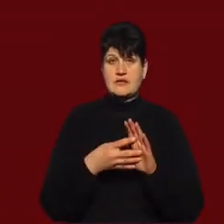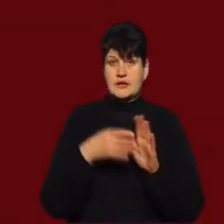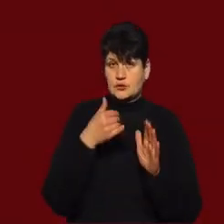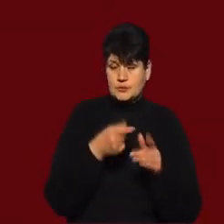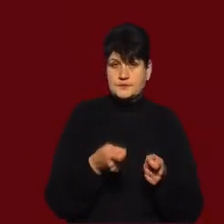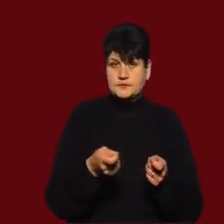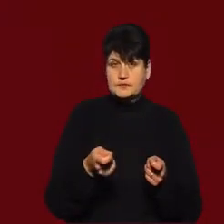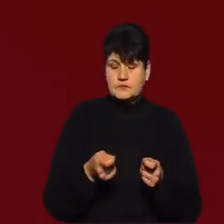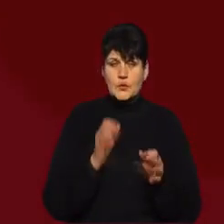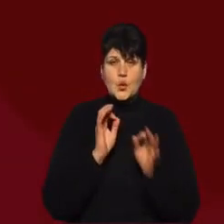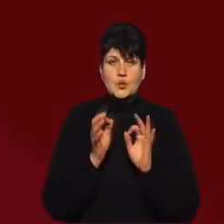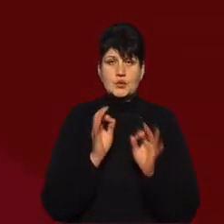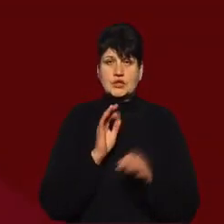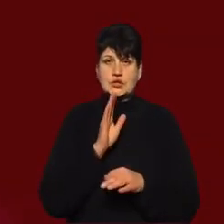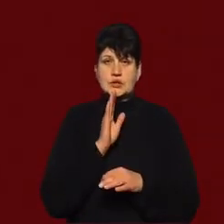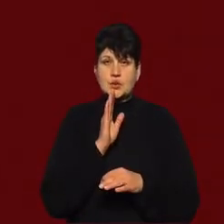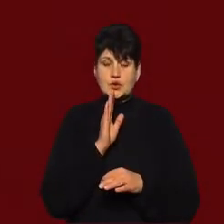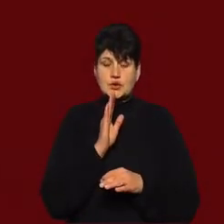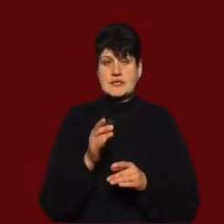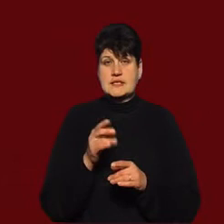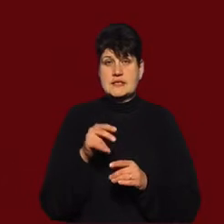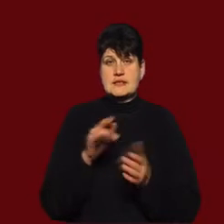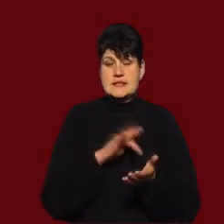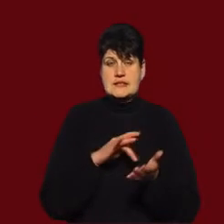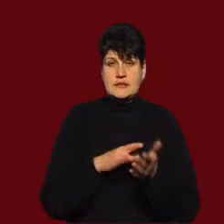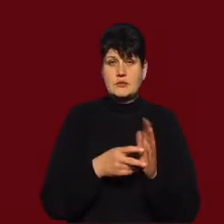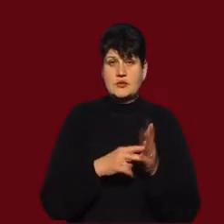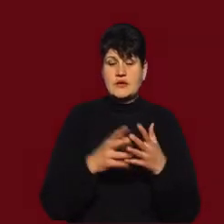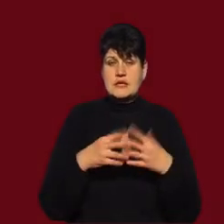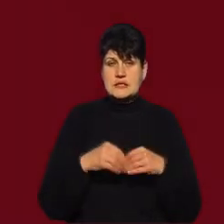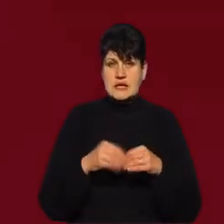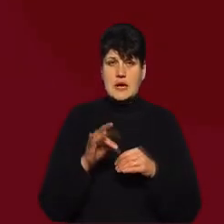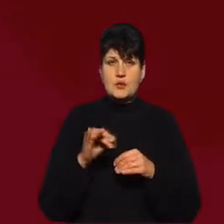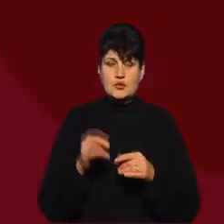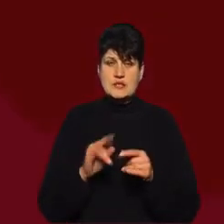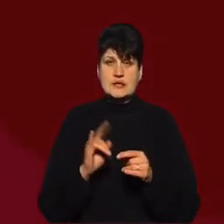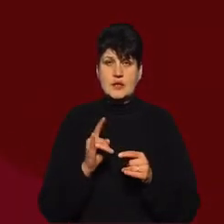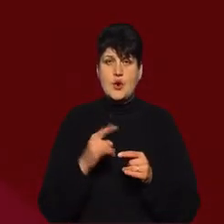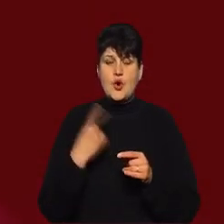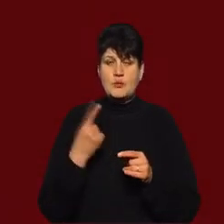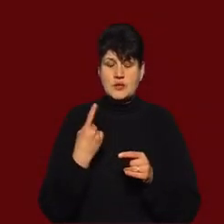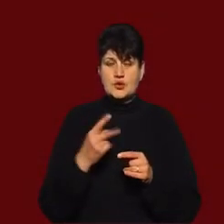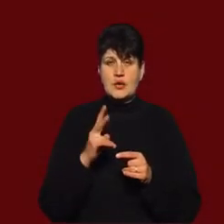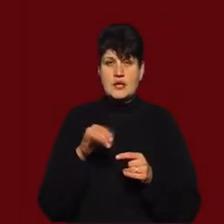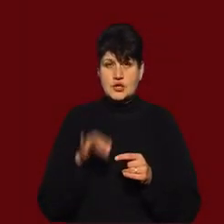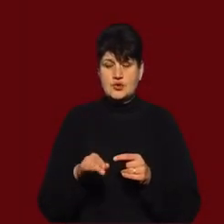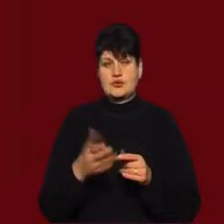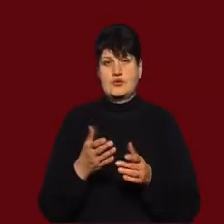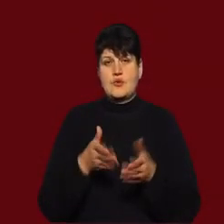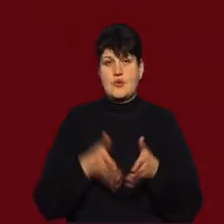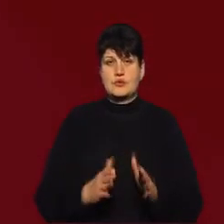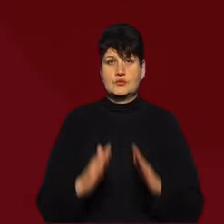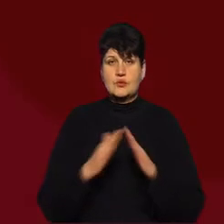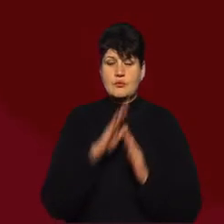консультативної жіночої консультації з Центром планування сім'ї та репродукції людини обласного клінічного перинатального центру «Мати і дитина».